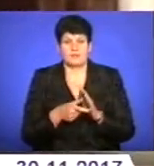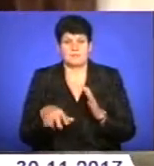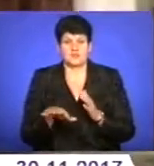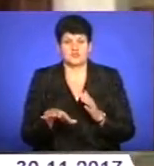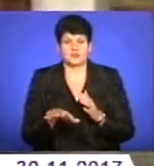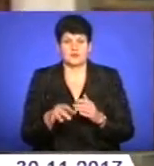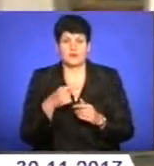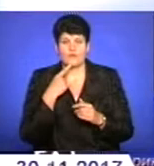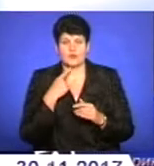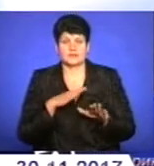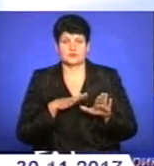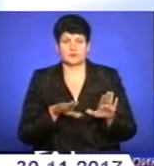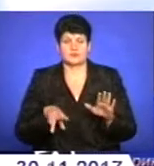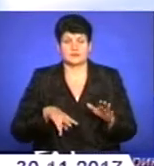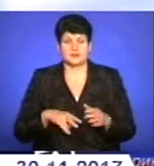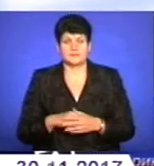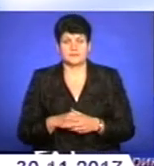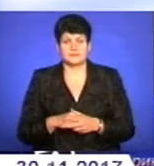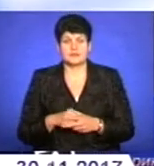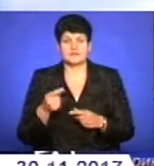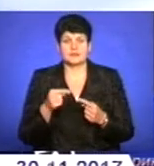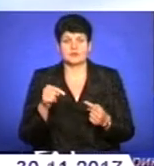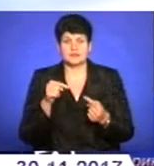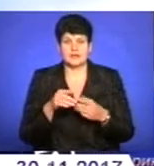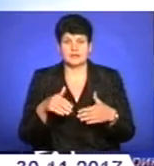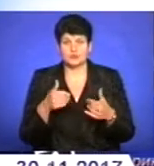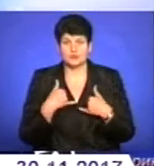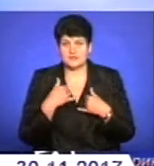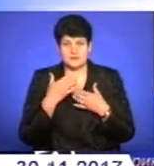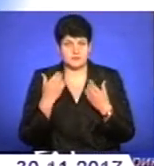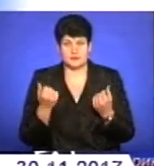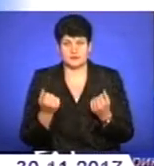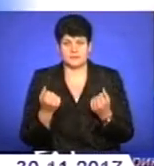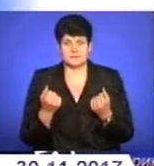заступник директора заповідника. Таких конкретних пропозицій у нас, чесно кажучи, немає.